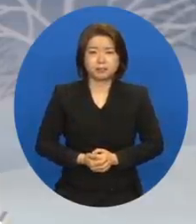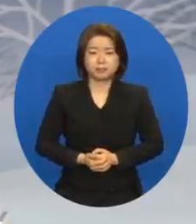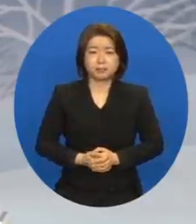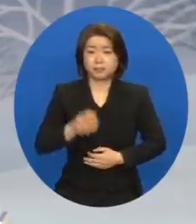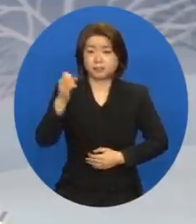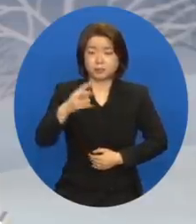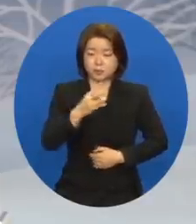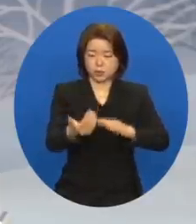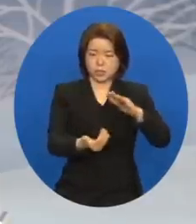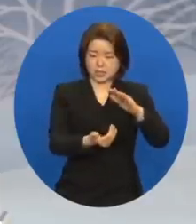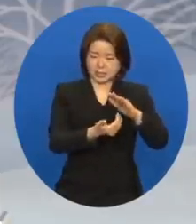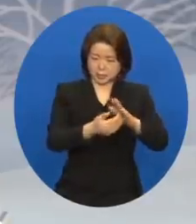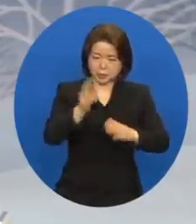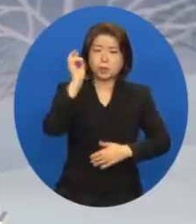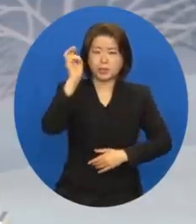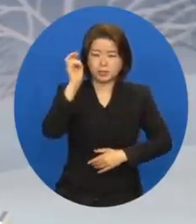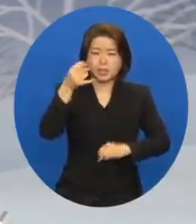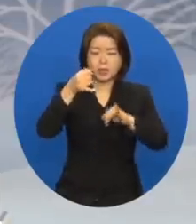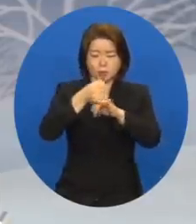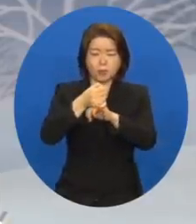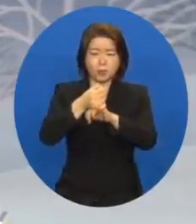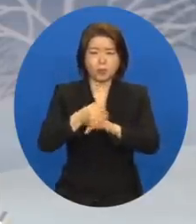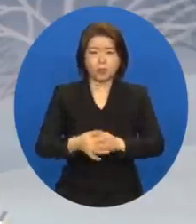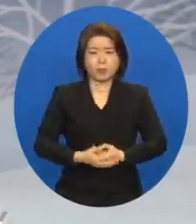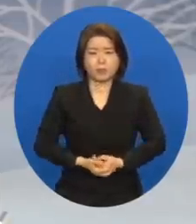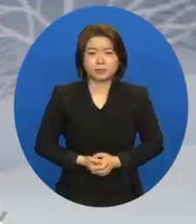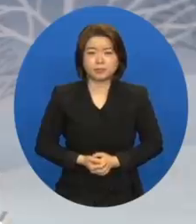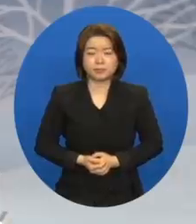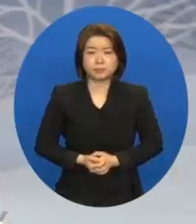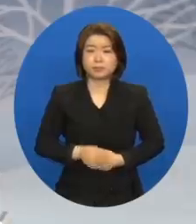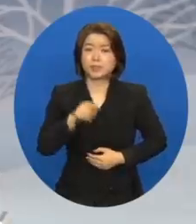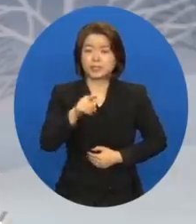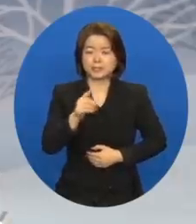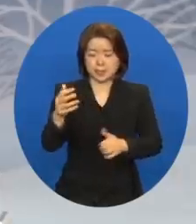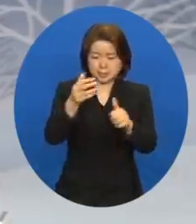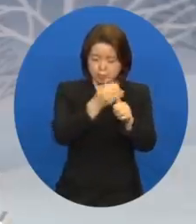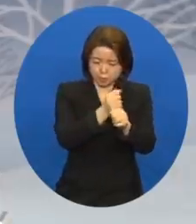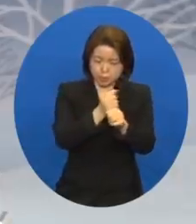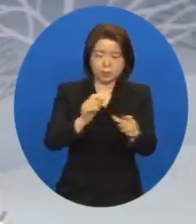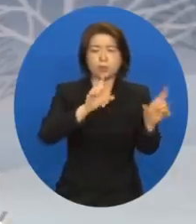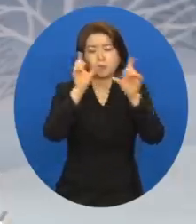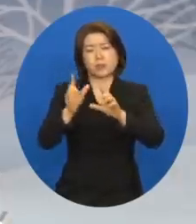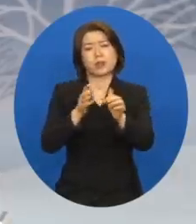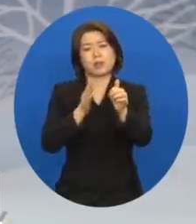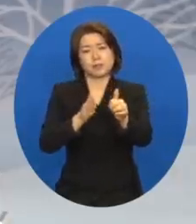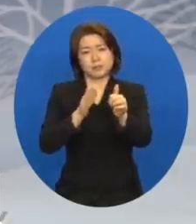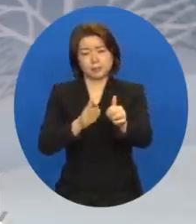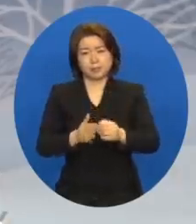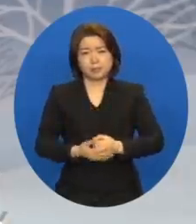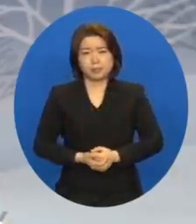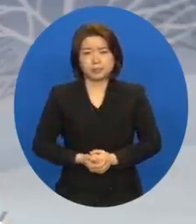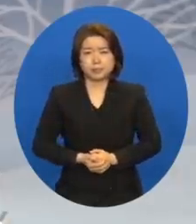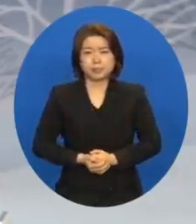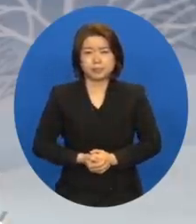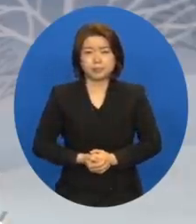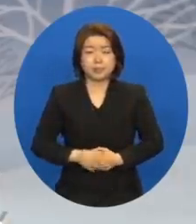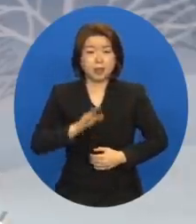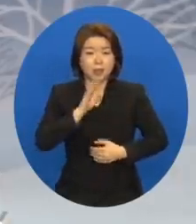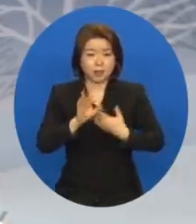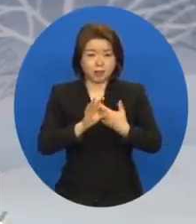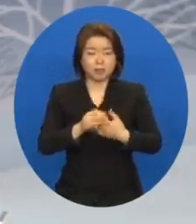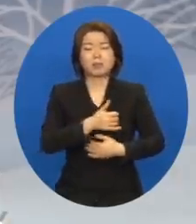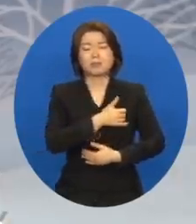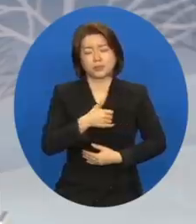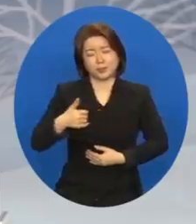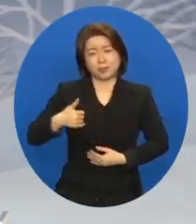또 이루어질 것입니다. 반드시 그걸 붙잡고 살자는 것입니다. 그러면